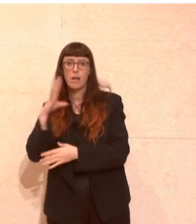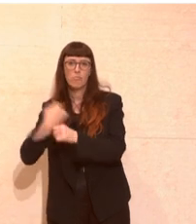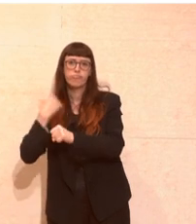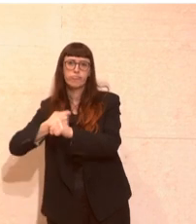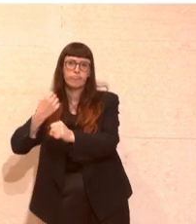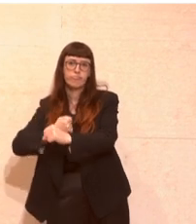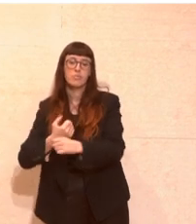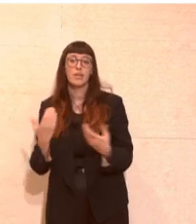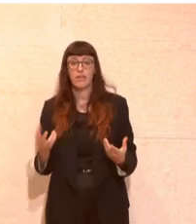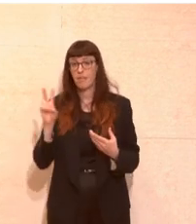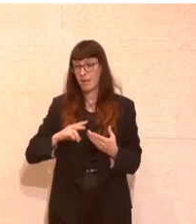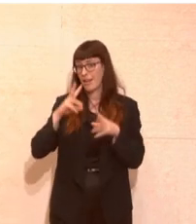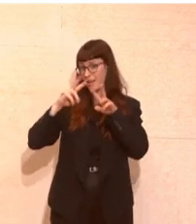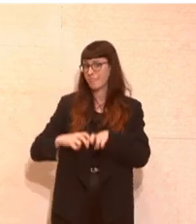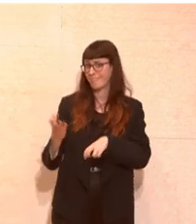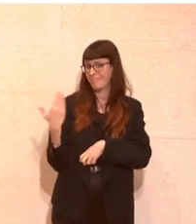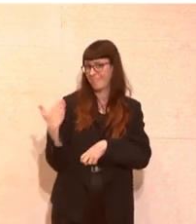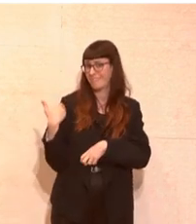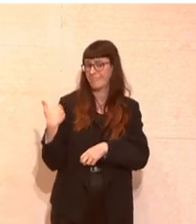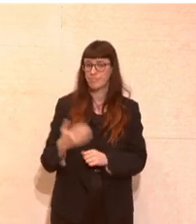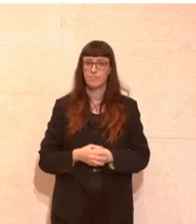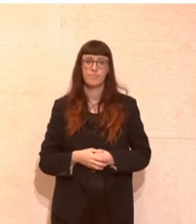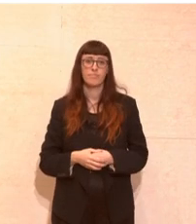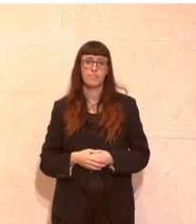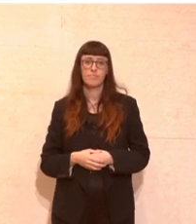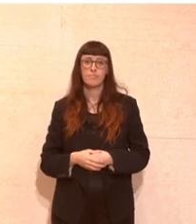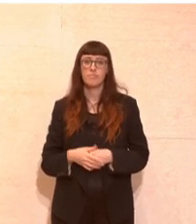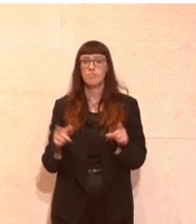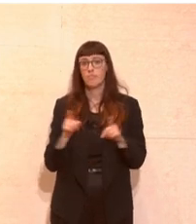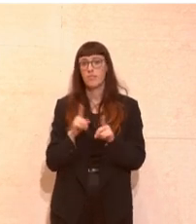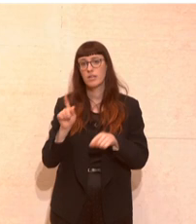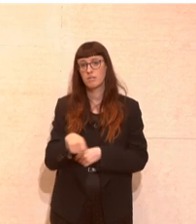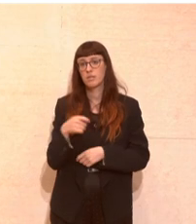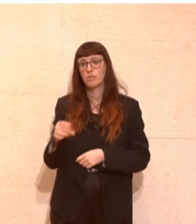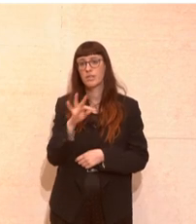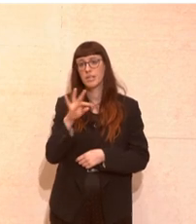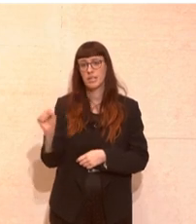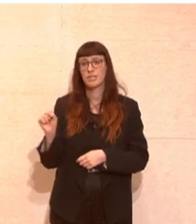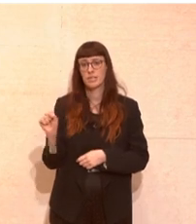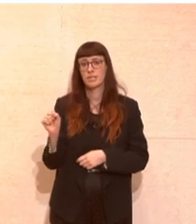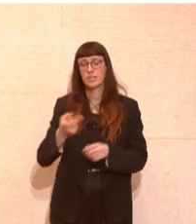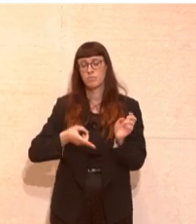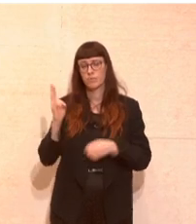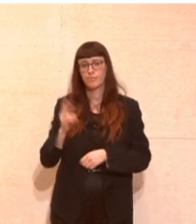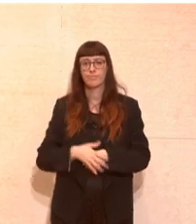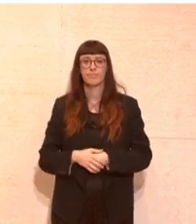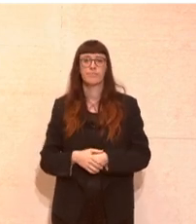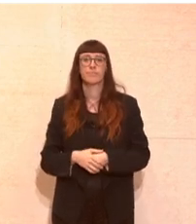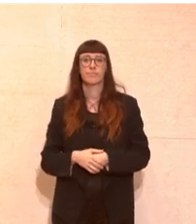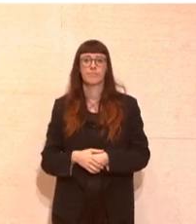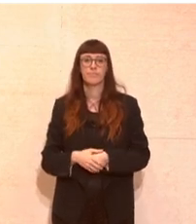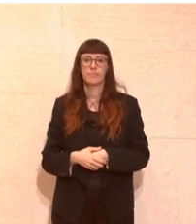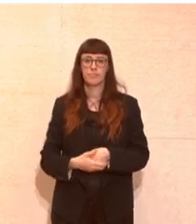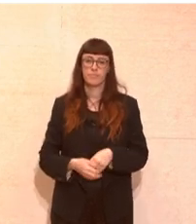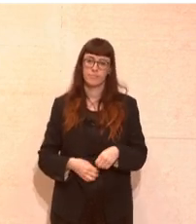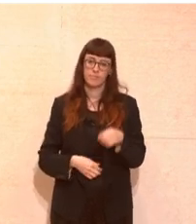ce sont des données récentes, plus de passages à l'acte. Alors, je reviens sur la même population chez les adultes